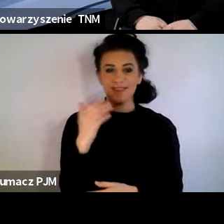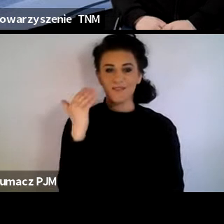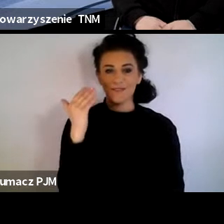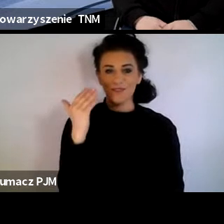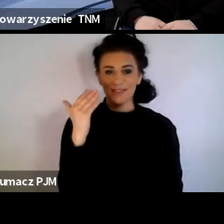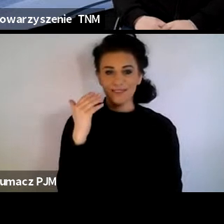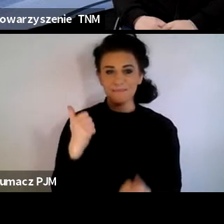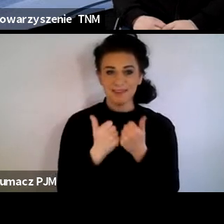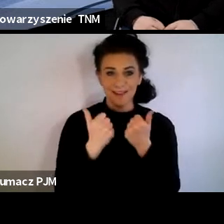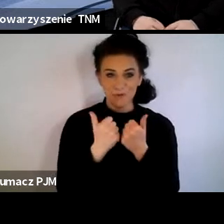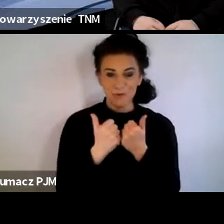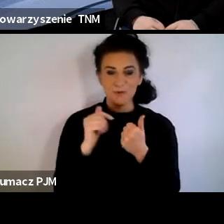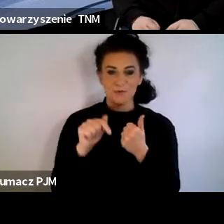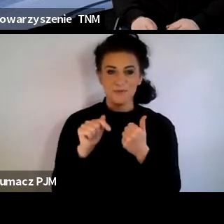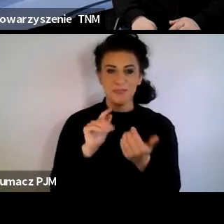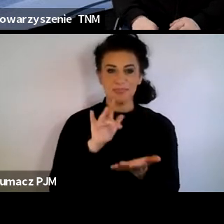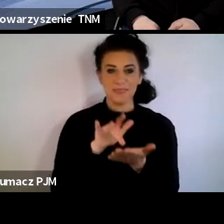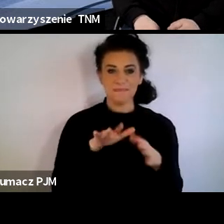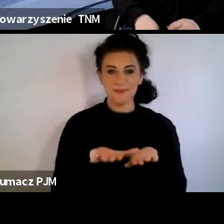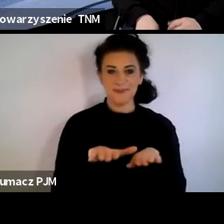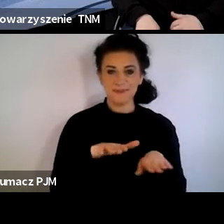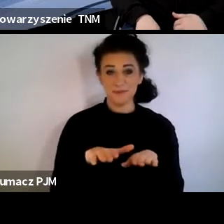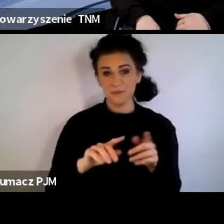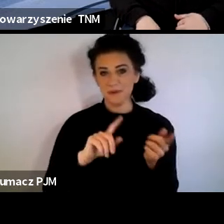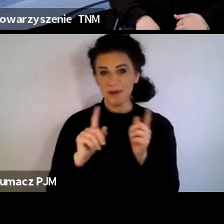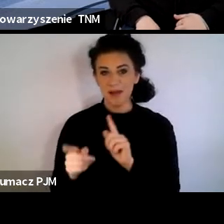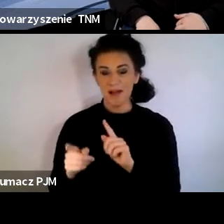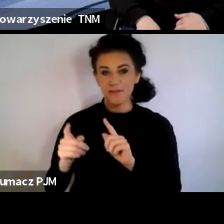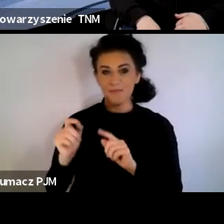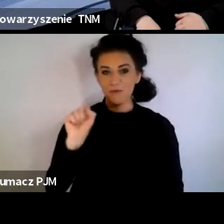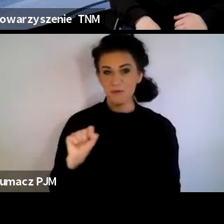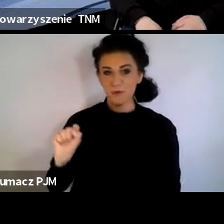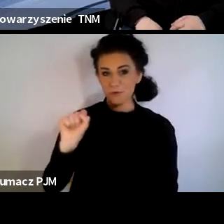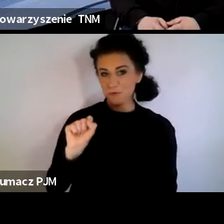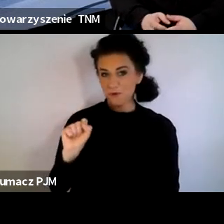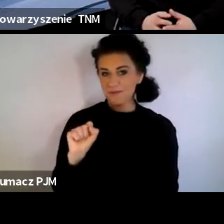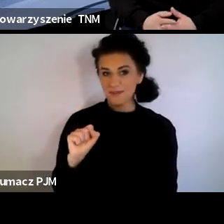Krakowie albo we Wrocławiu.